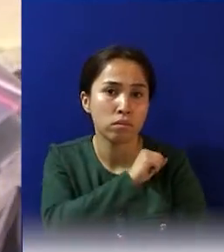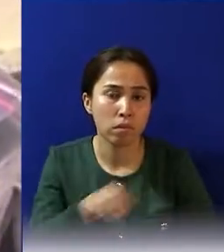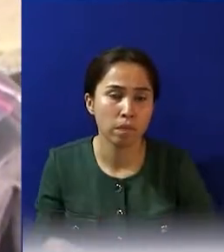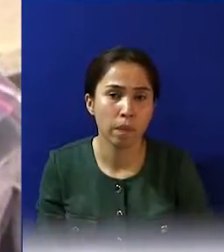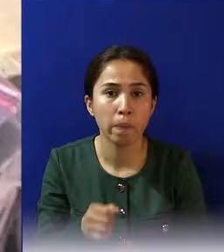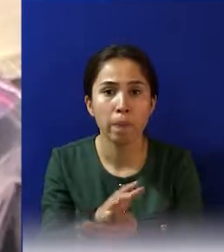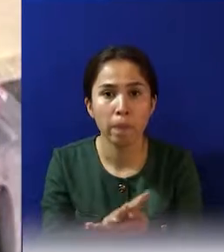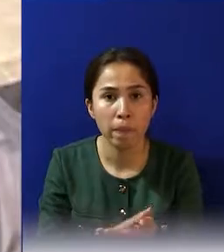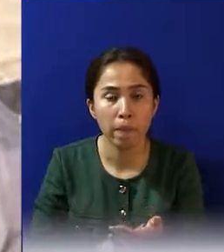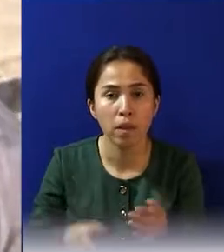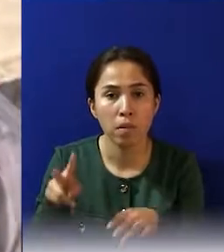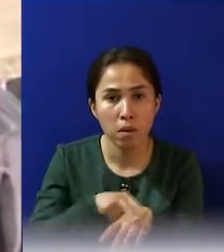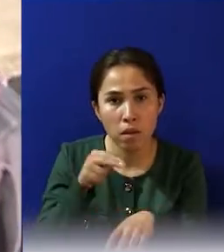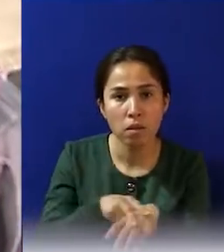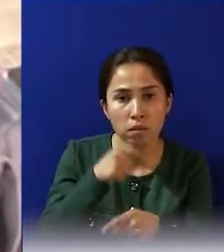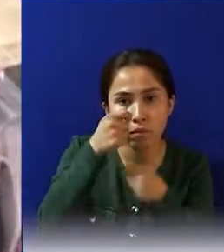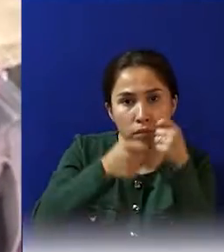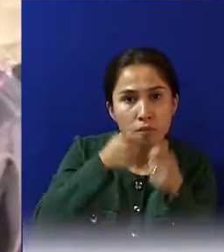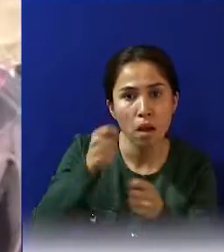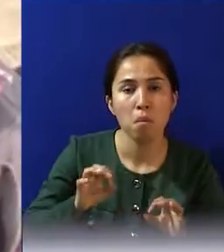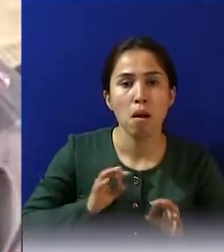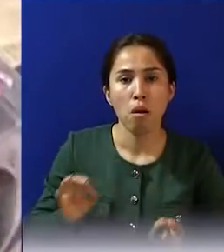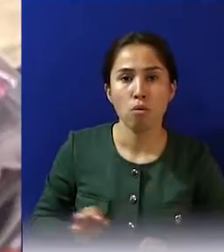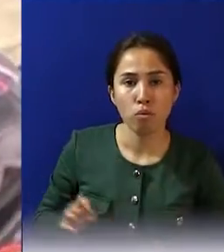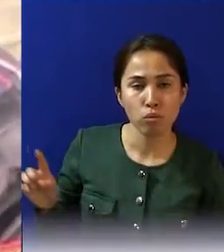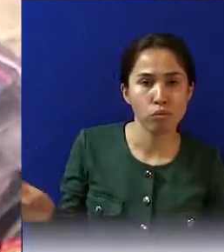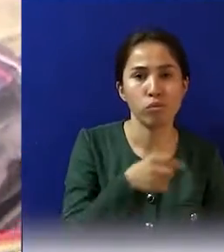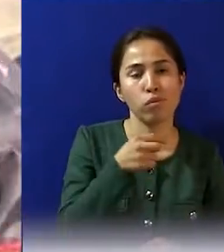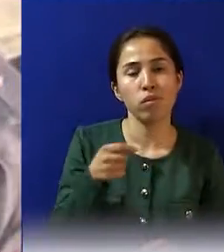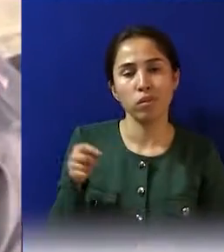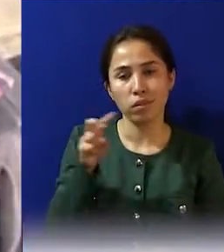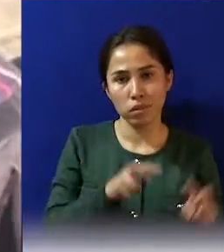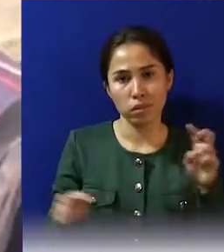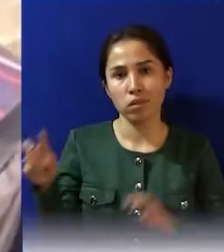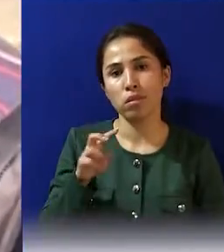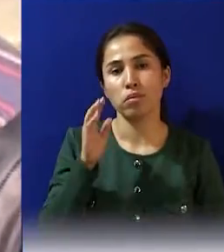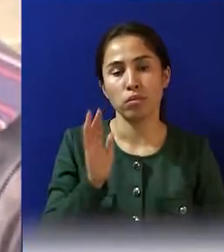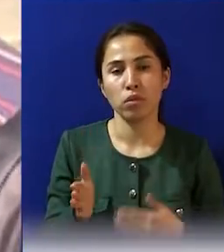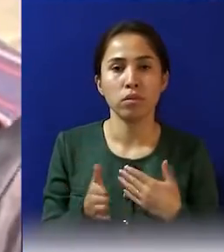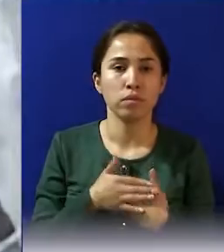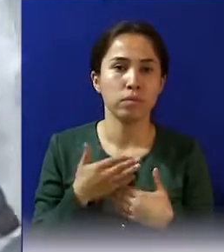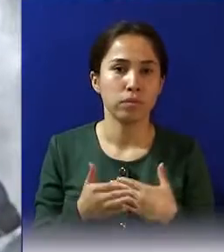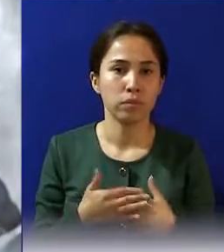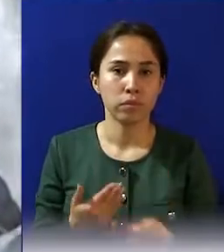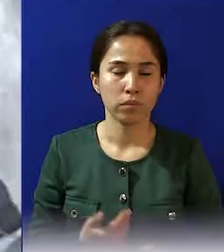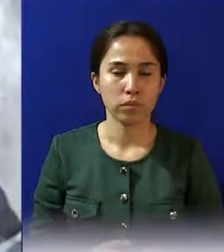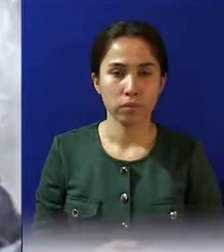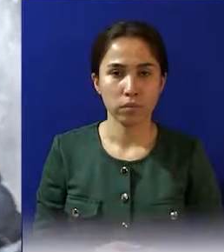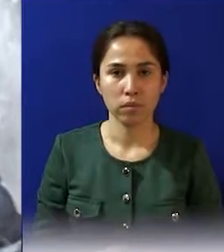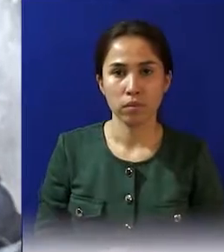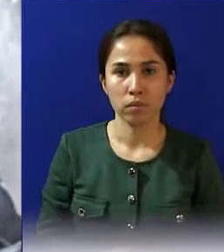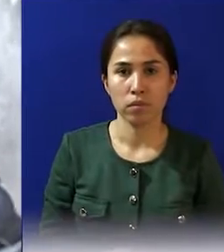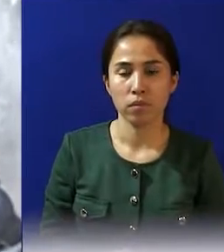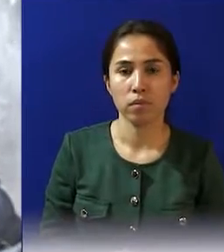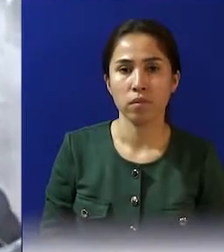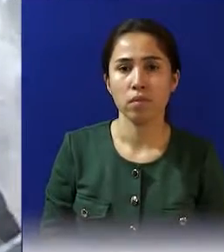проводятся оперативные рейдовые мероприятия с прокуратурой, участковыми полицейскими и сотрудниками департамента экологии. Тем не менее, сколько бы